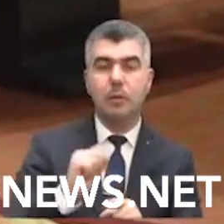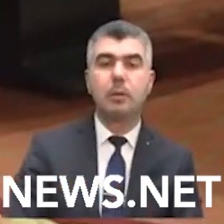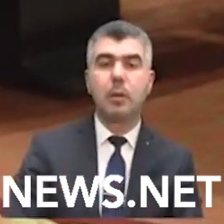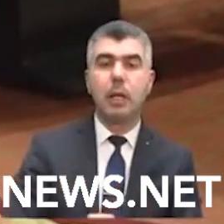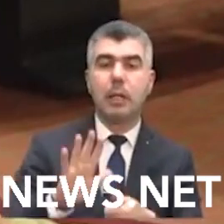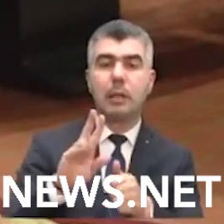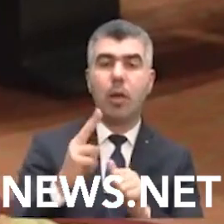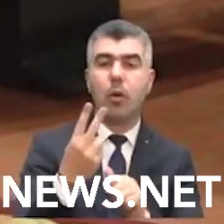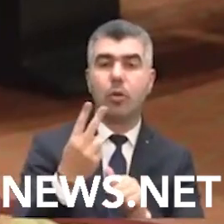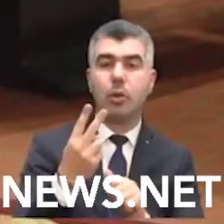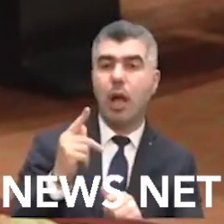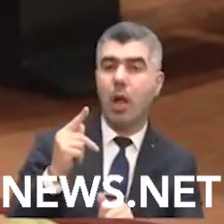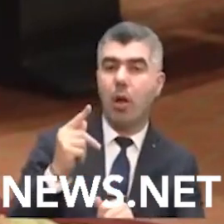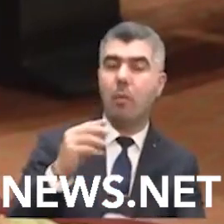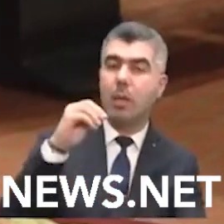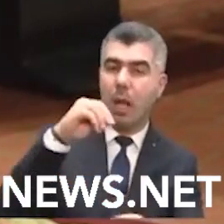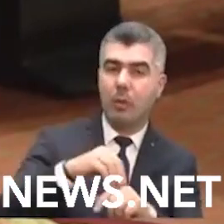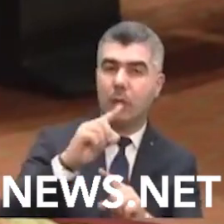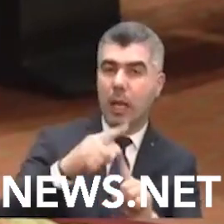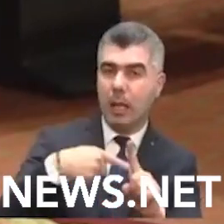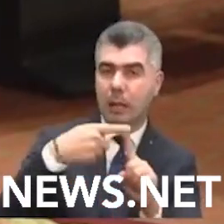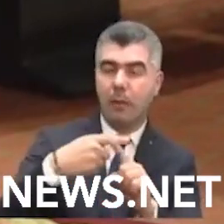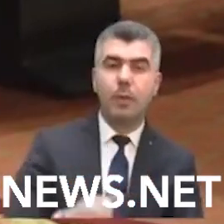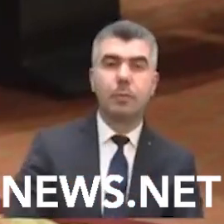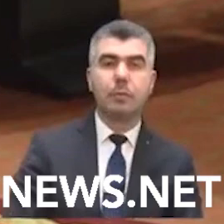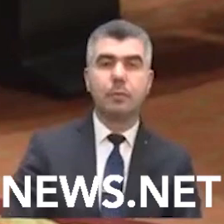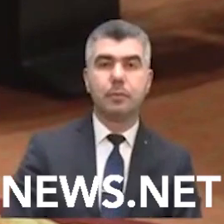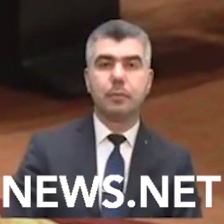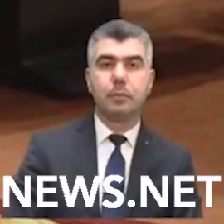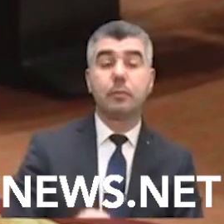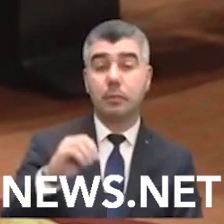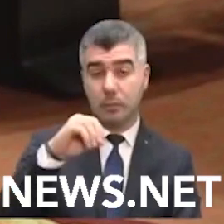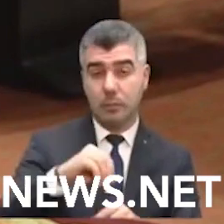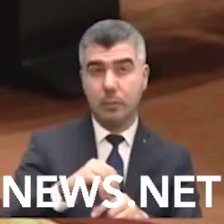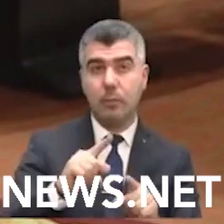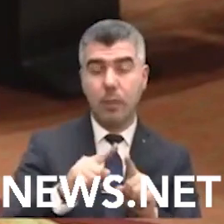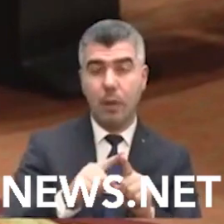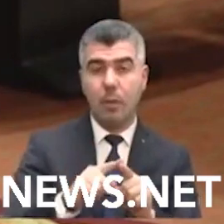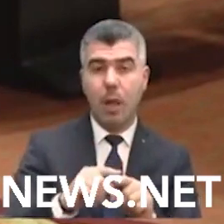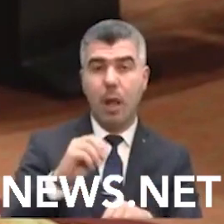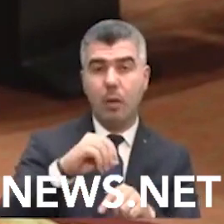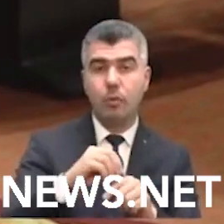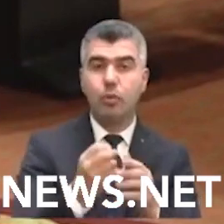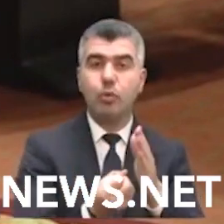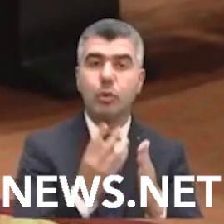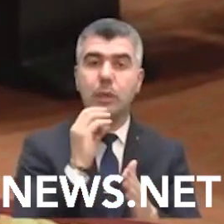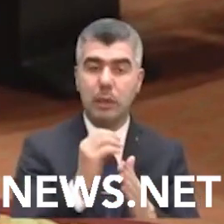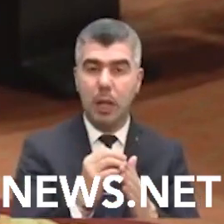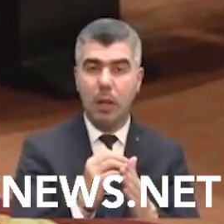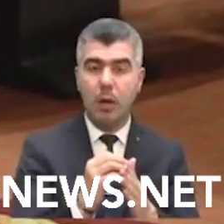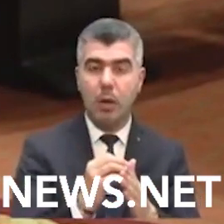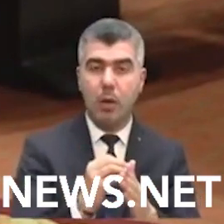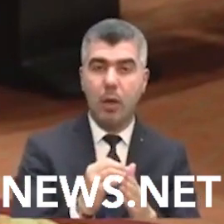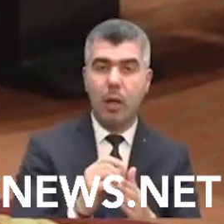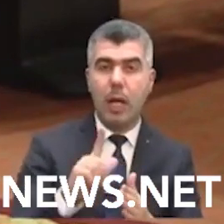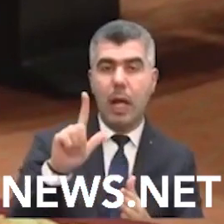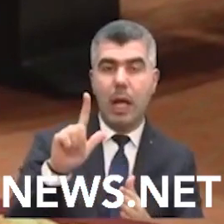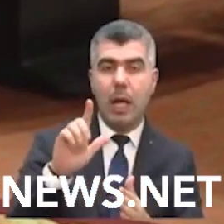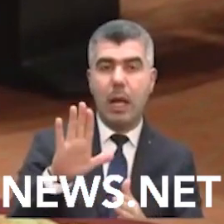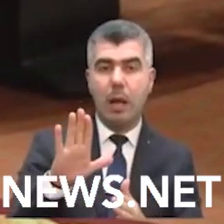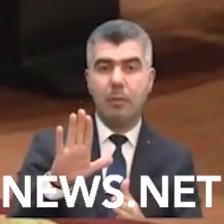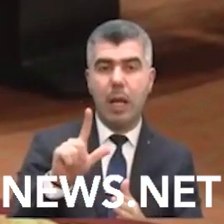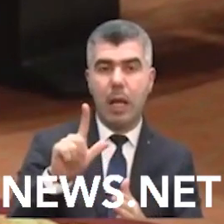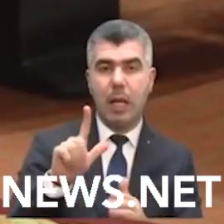26 كيلومتر. هذا بالإضافة إلى خطين الحافلات الجودة العالية L5 و L6